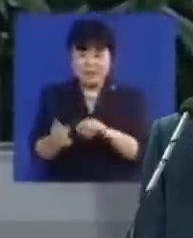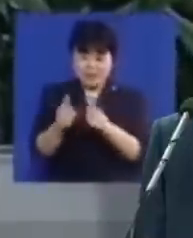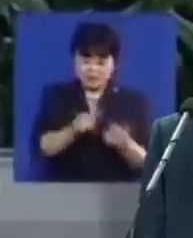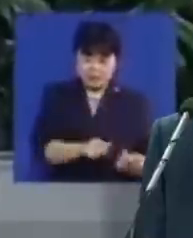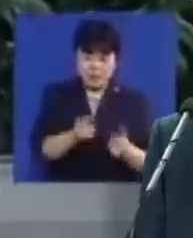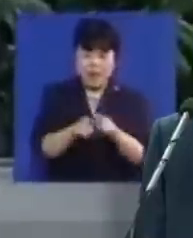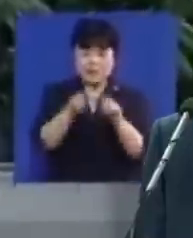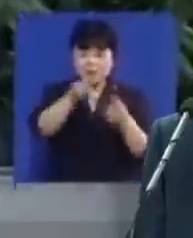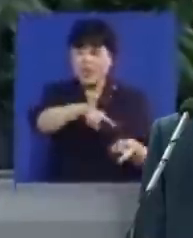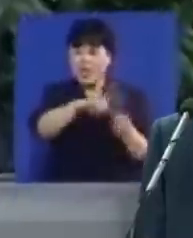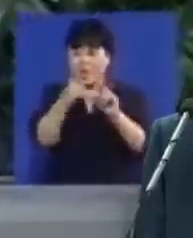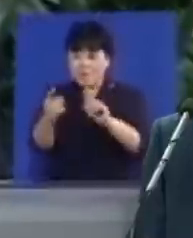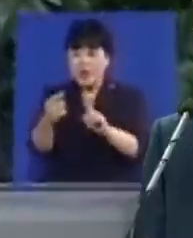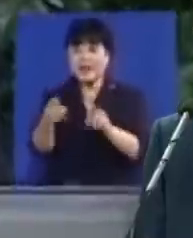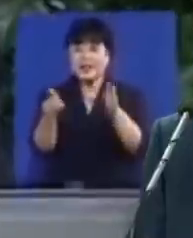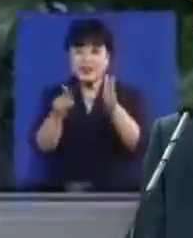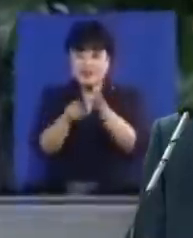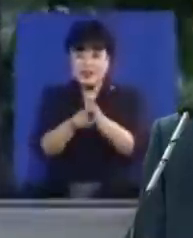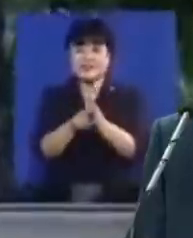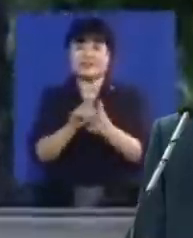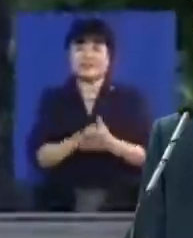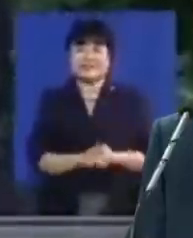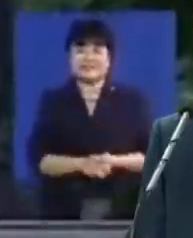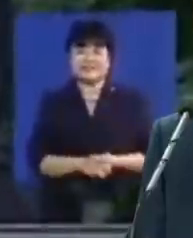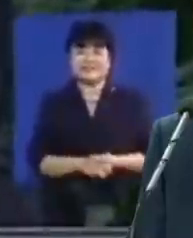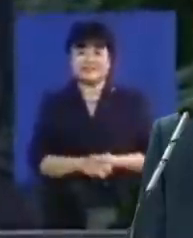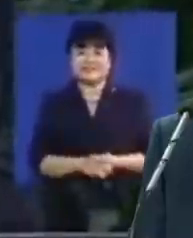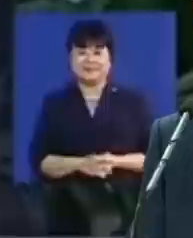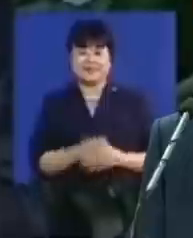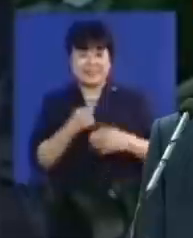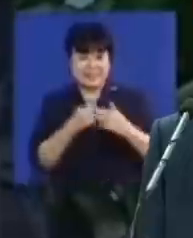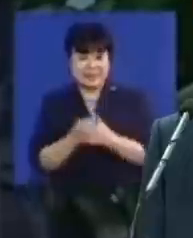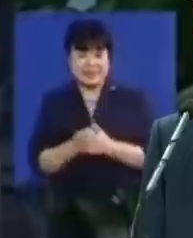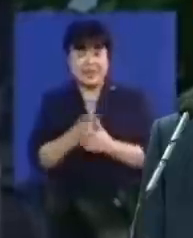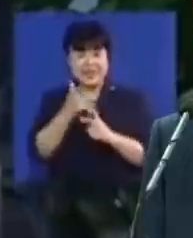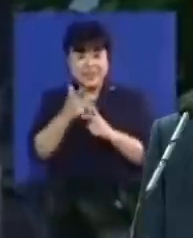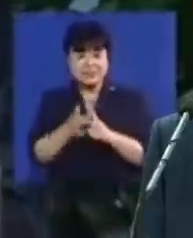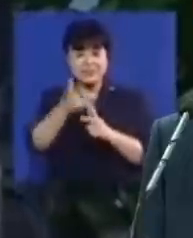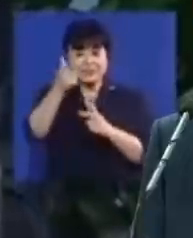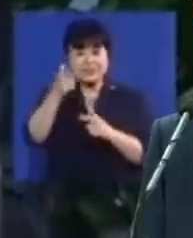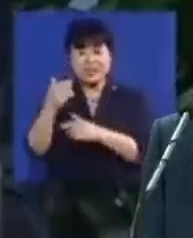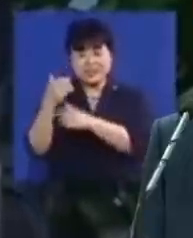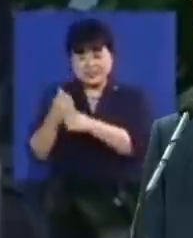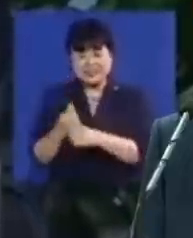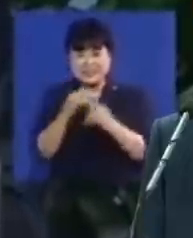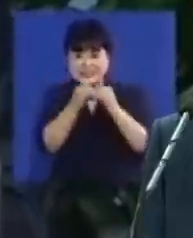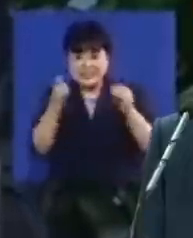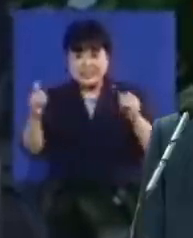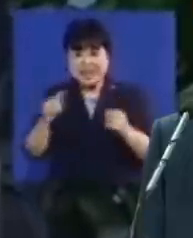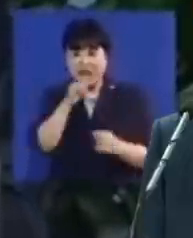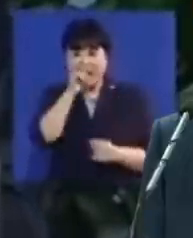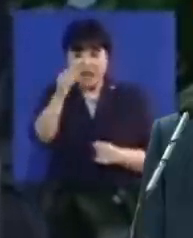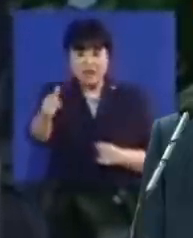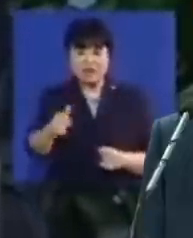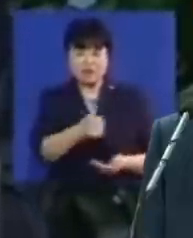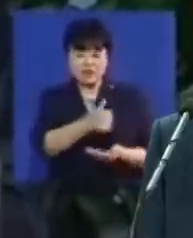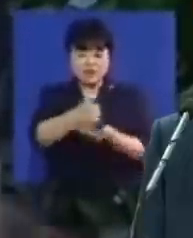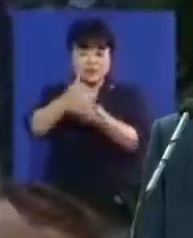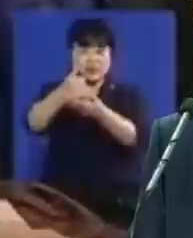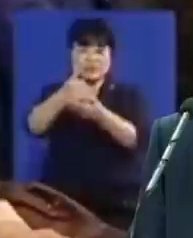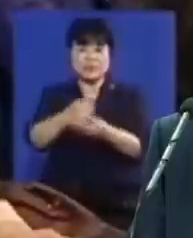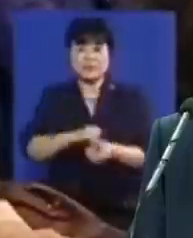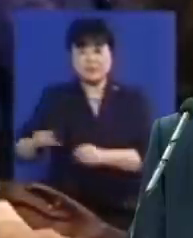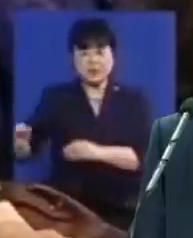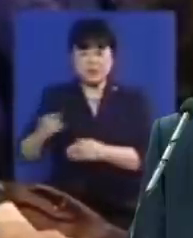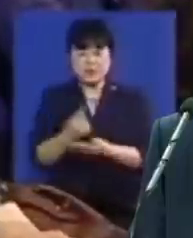죽고 함께 부활하기 위해서 그렇게 하신 것입니다. 그러므로 예수님을 의지하는 자는 결코 주님이